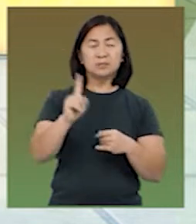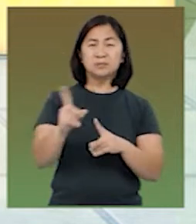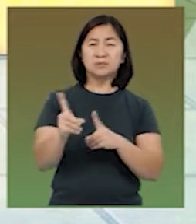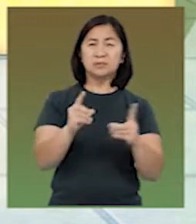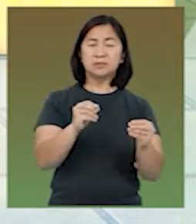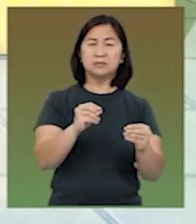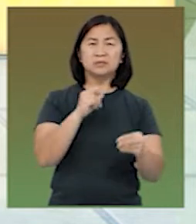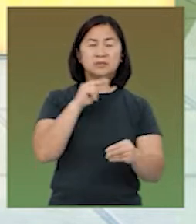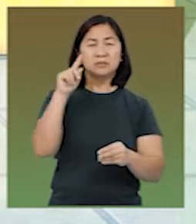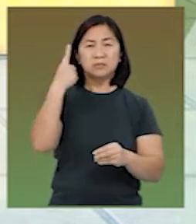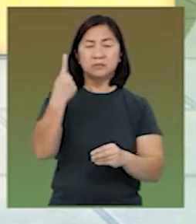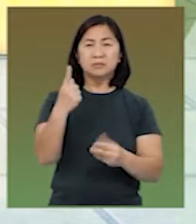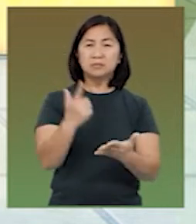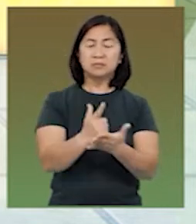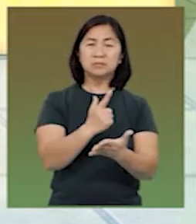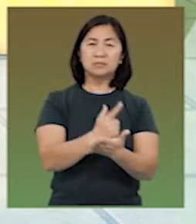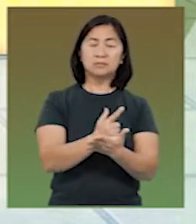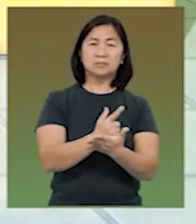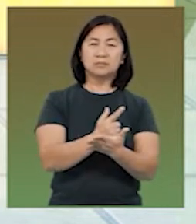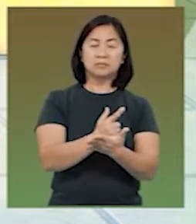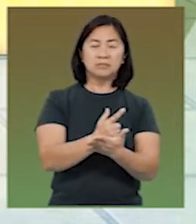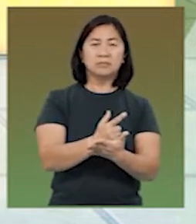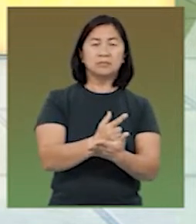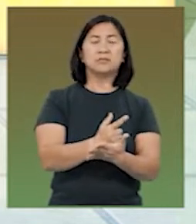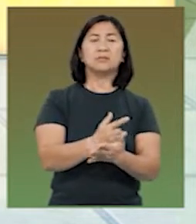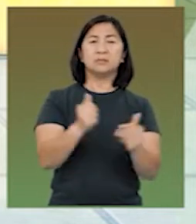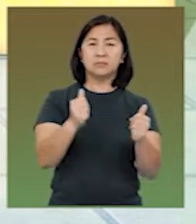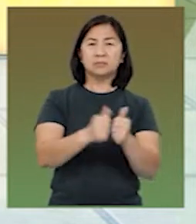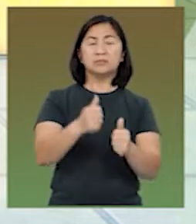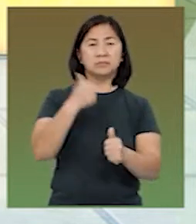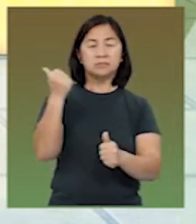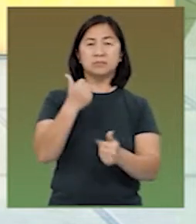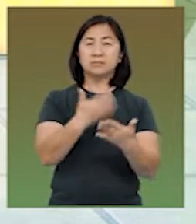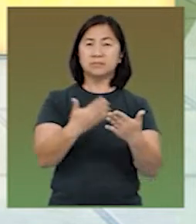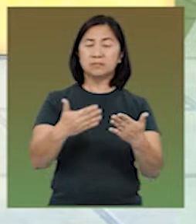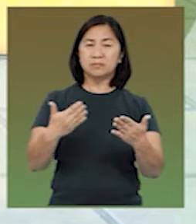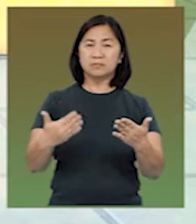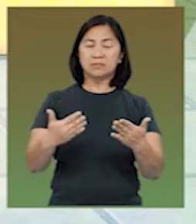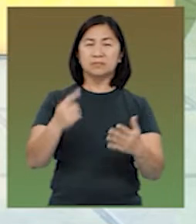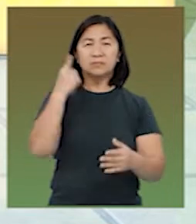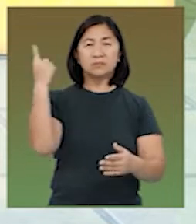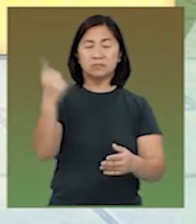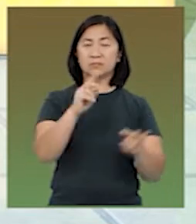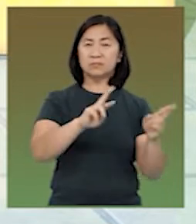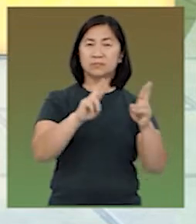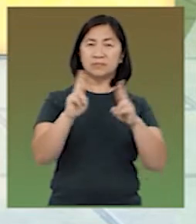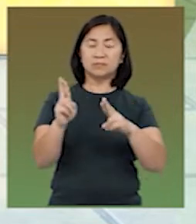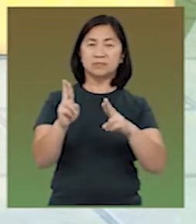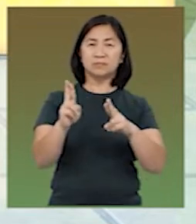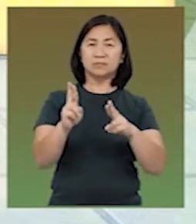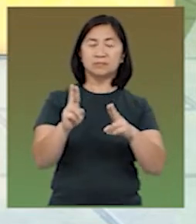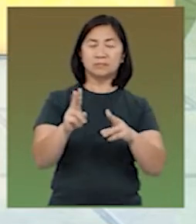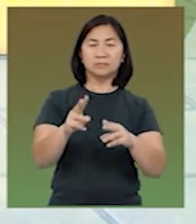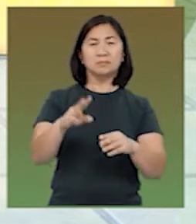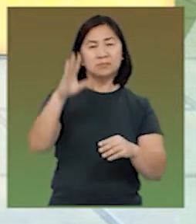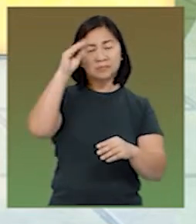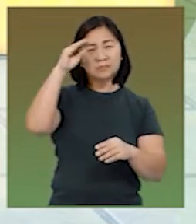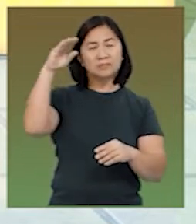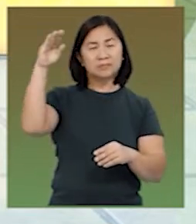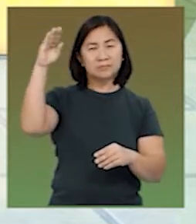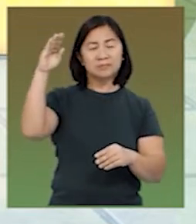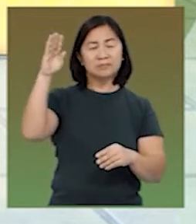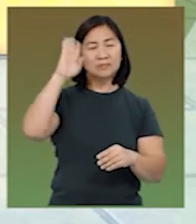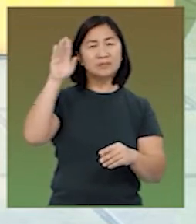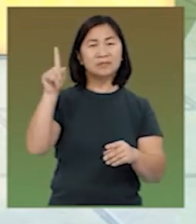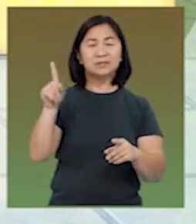mo. Hindi lang sa mga lessons, kahit sa iba pang mga bagay, dapat laging handa. Boy Scout na Boy Scout